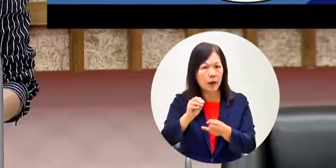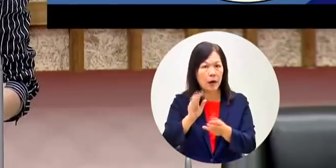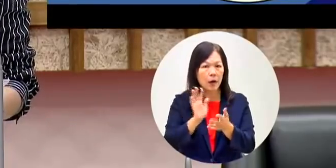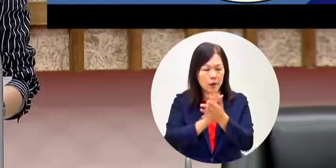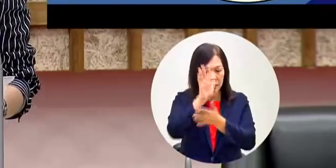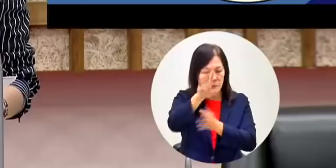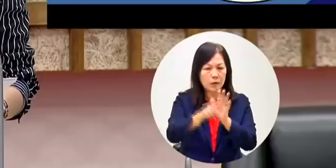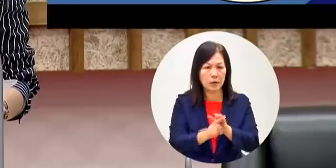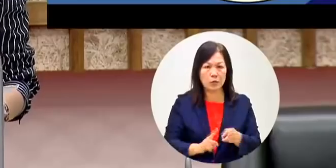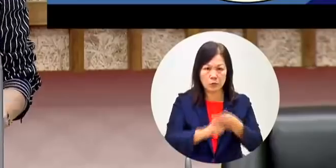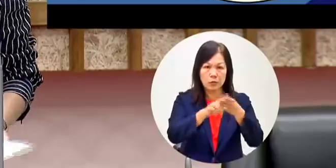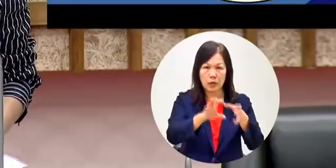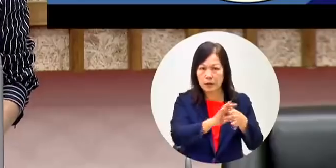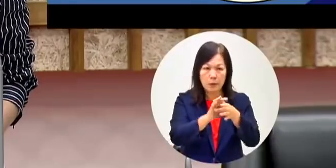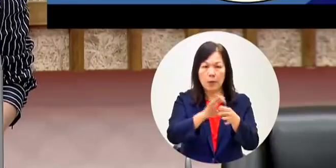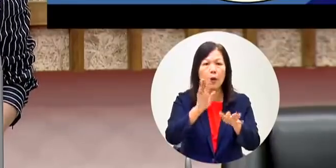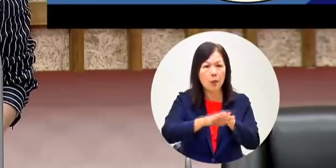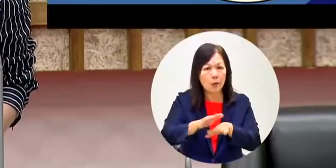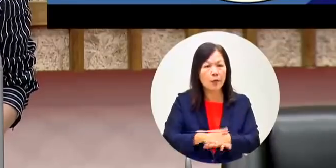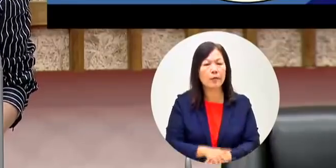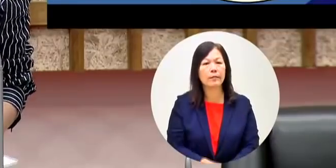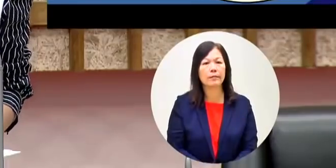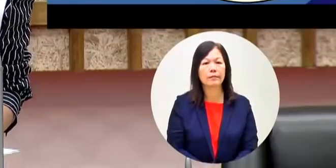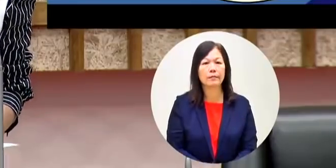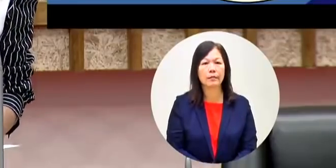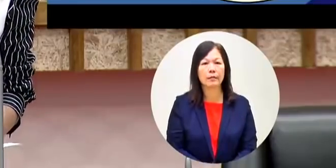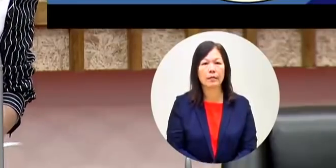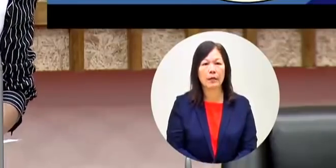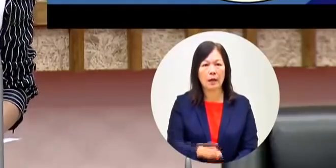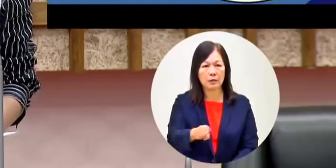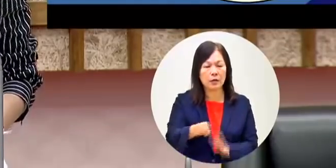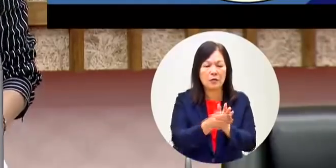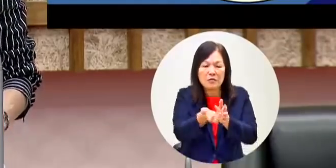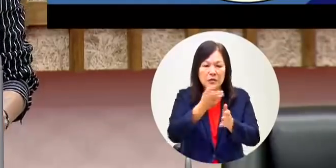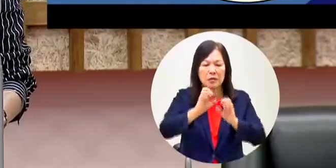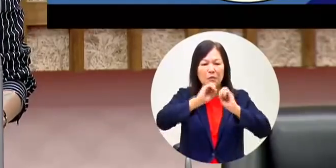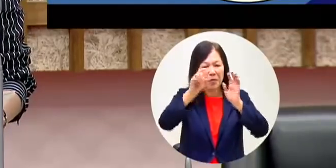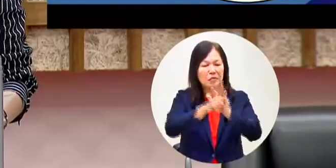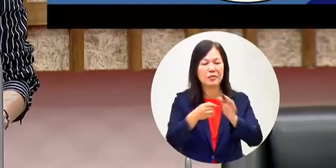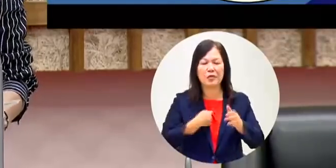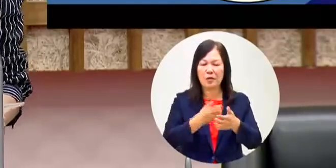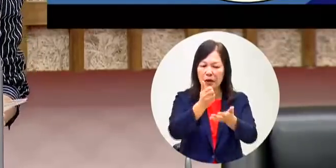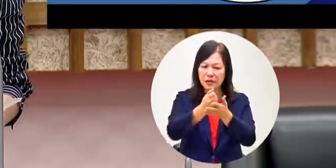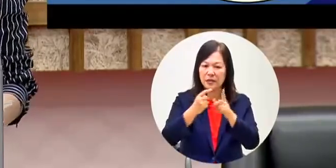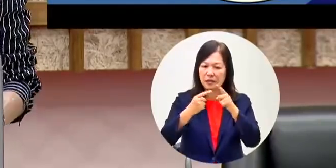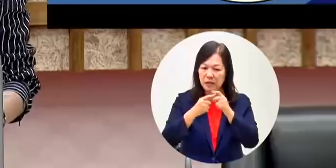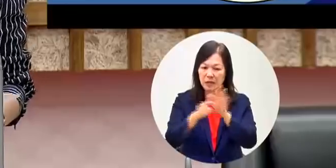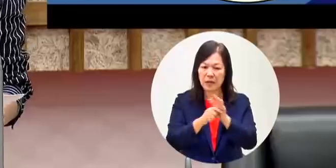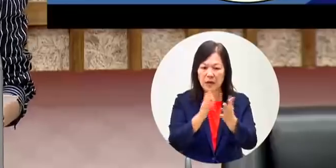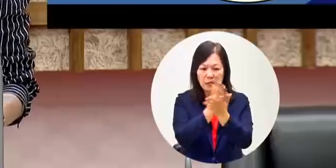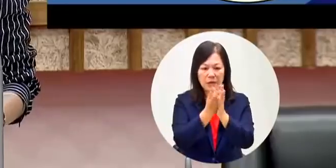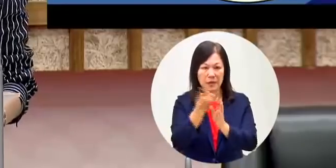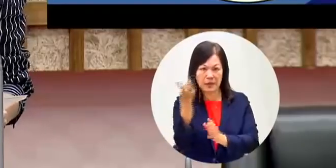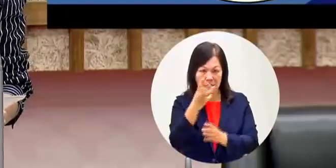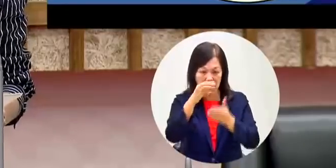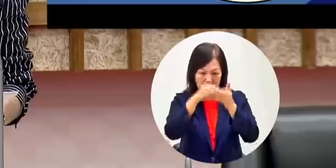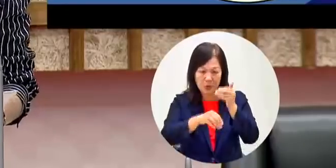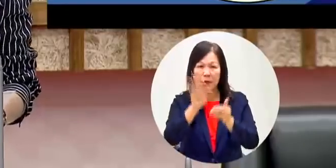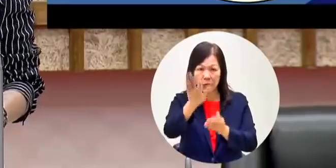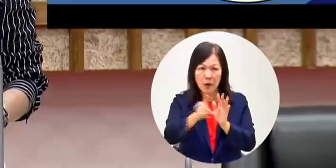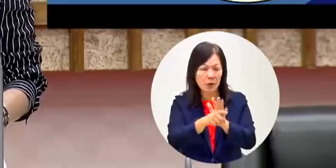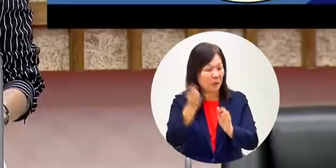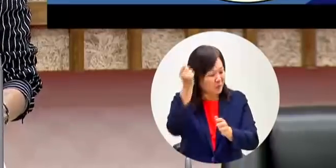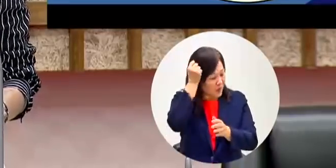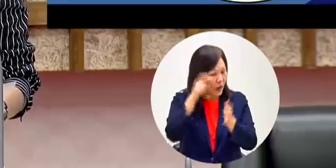您当初呢也宣称了用人的一个三大原则，市长还记得吗？专业、操守跟热